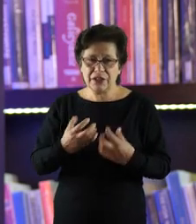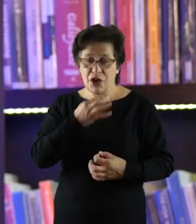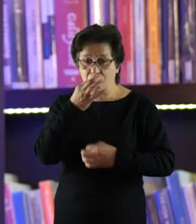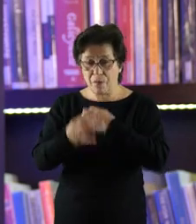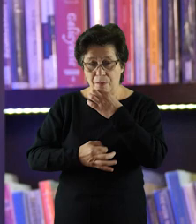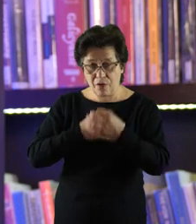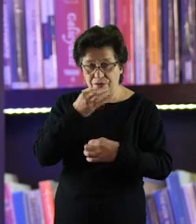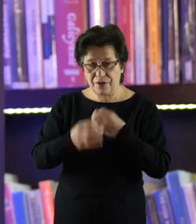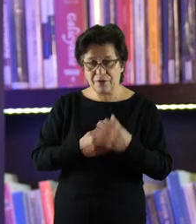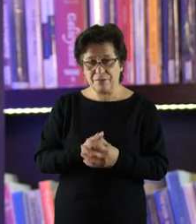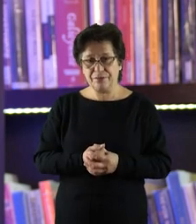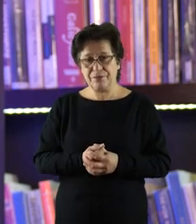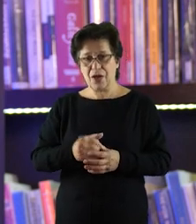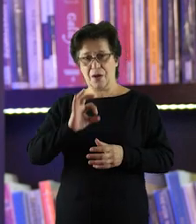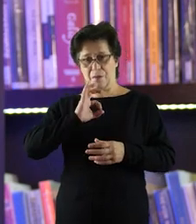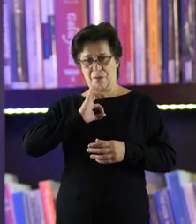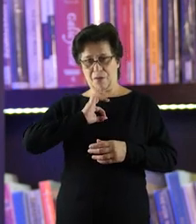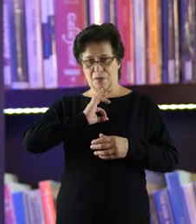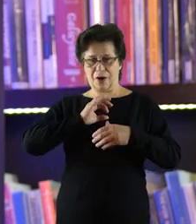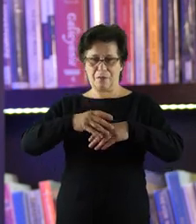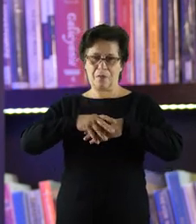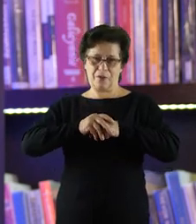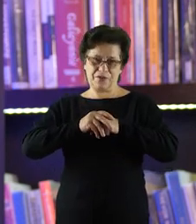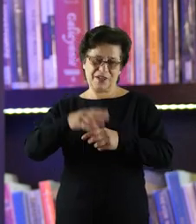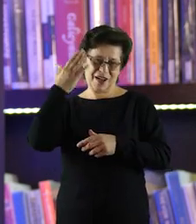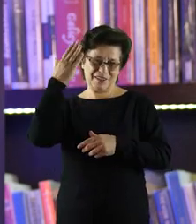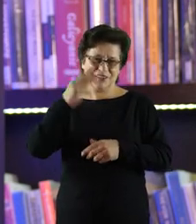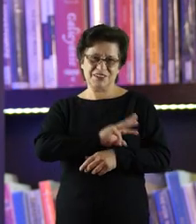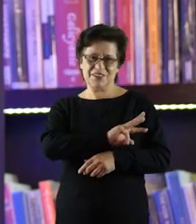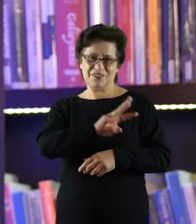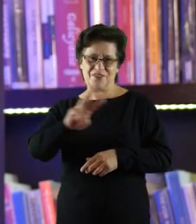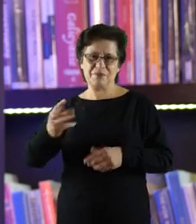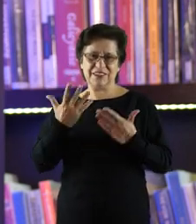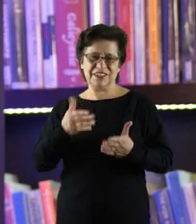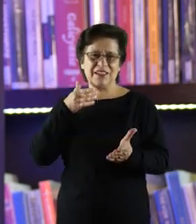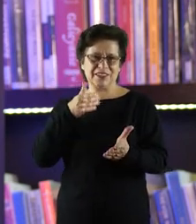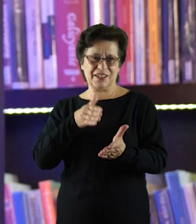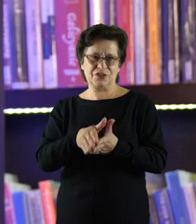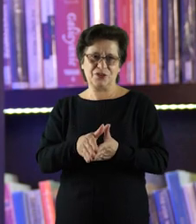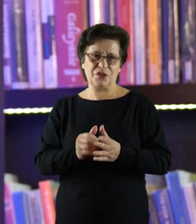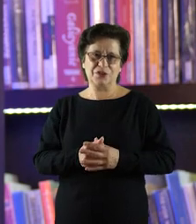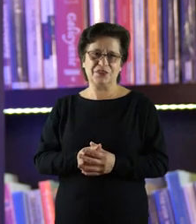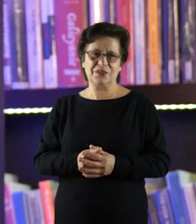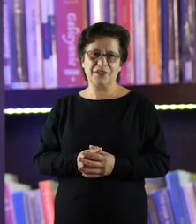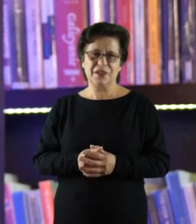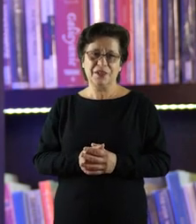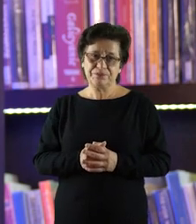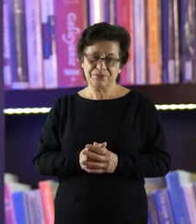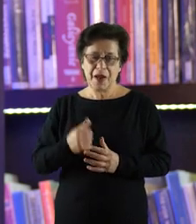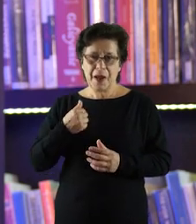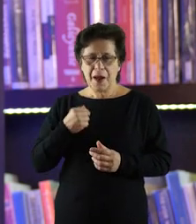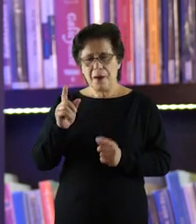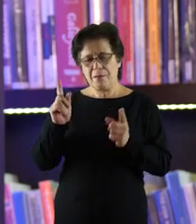niej. Ale moje powitanie z Wami chciałabym zacząć od tego, że w pewnym malutkim